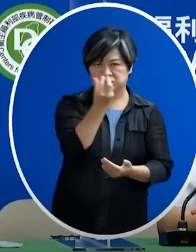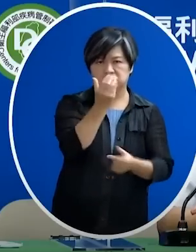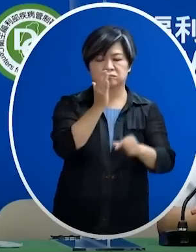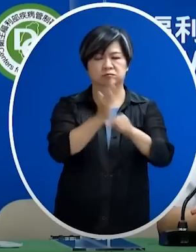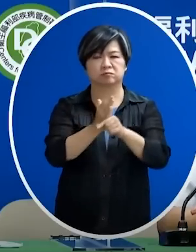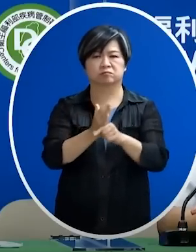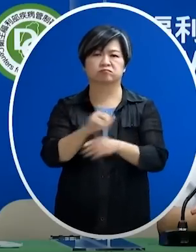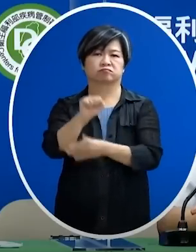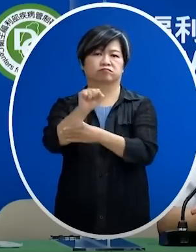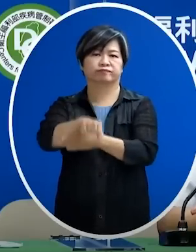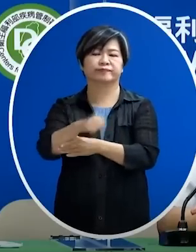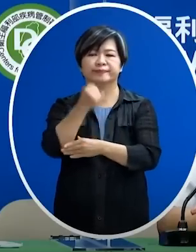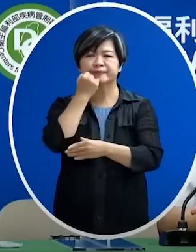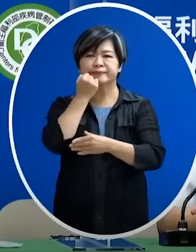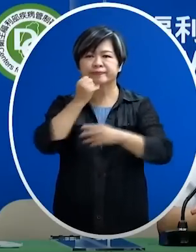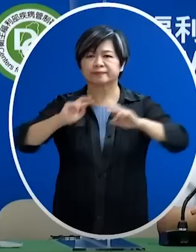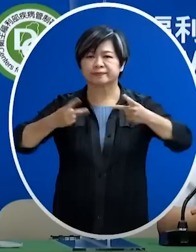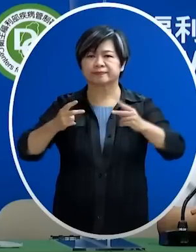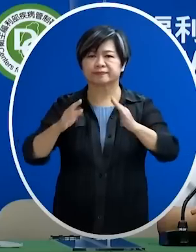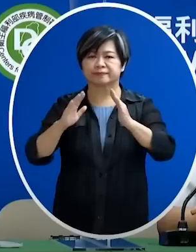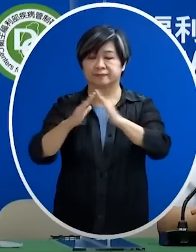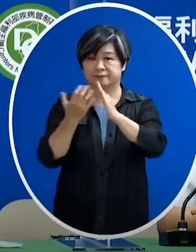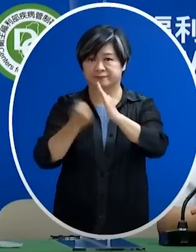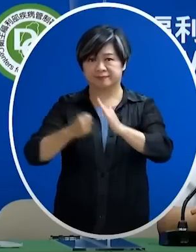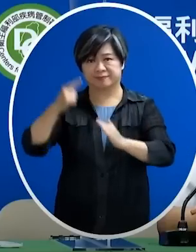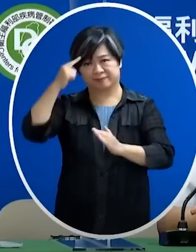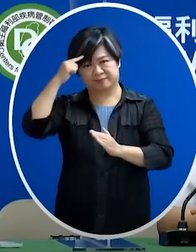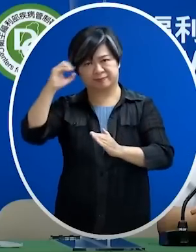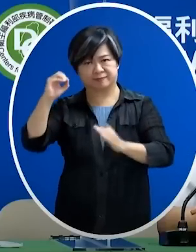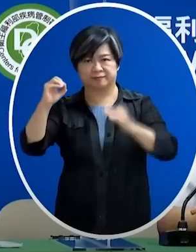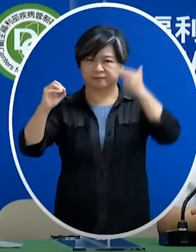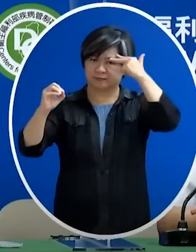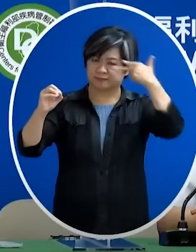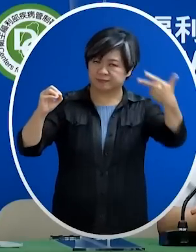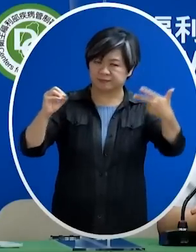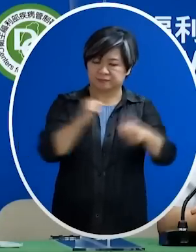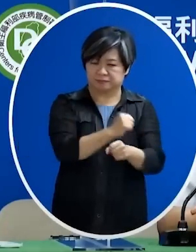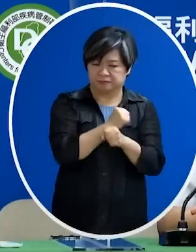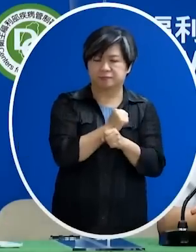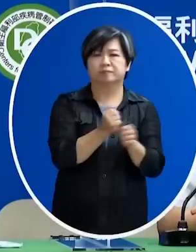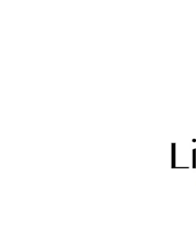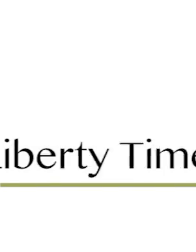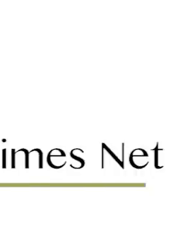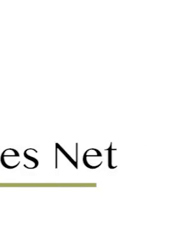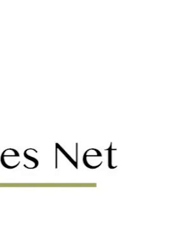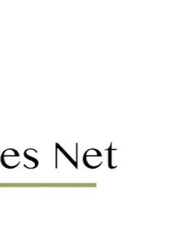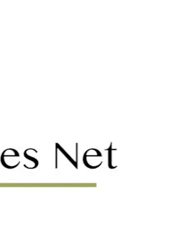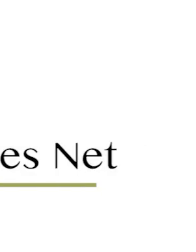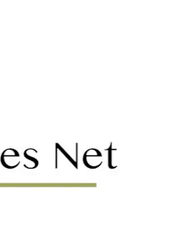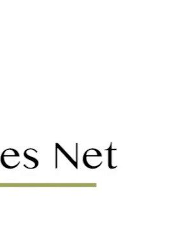应该就是可以去好好的考虑这个开放的这个的时程了。